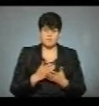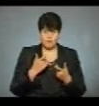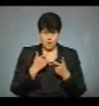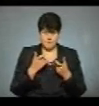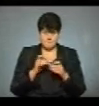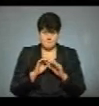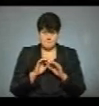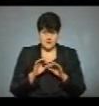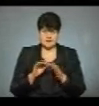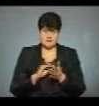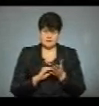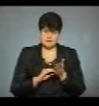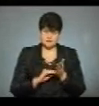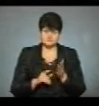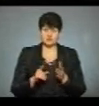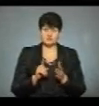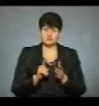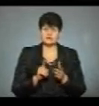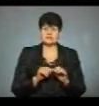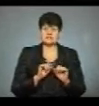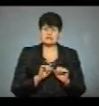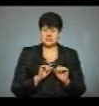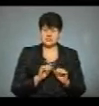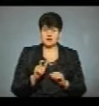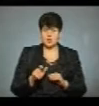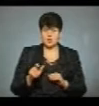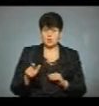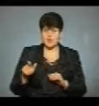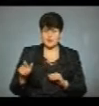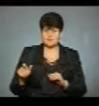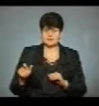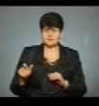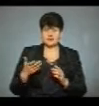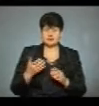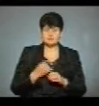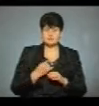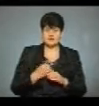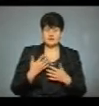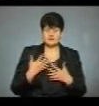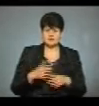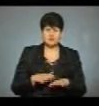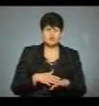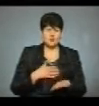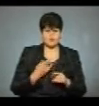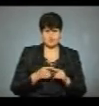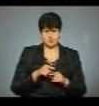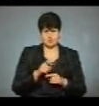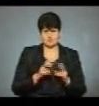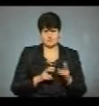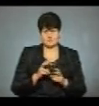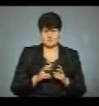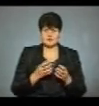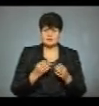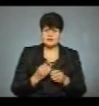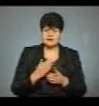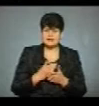попередження, то там є градація. Градація захищає людей, які працювали вже довго на цьому підприємстві. Там є ще